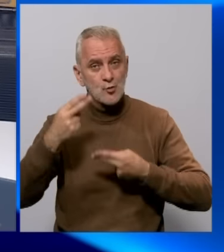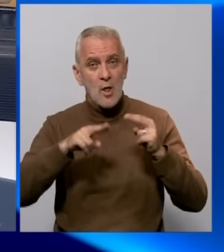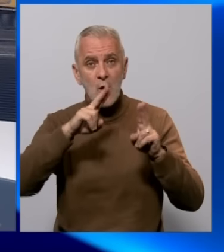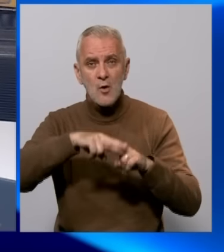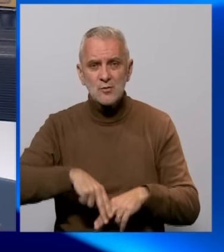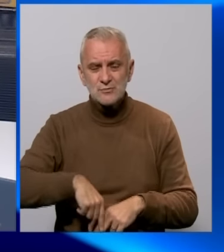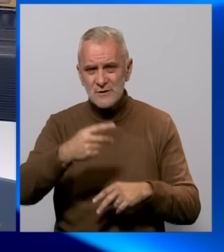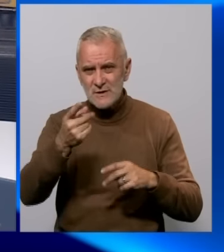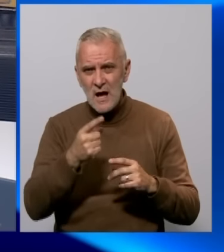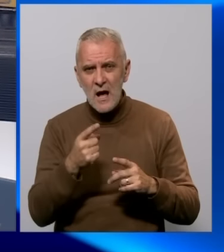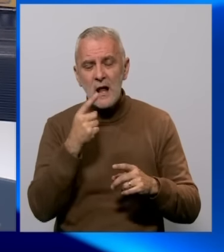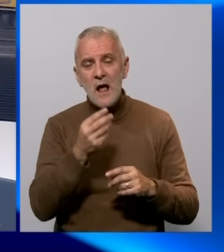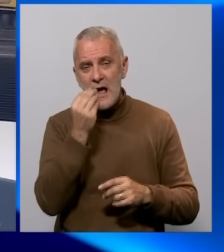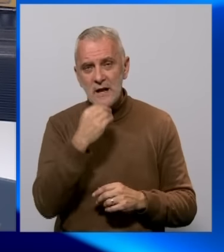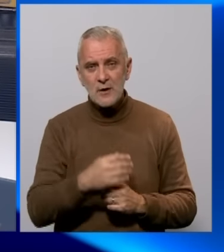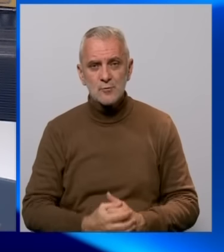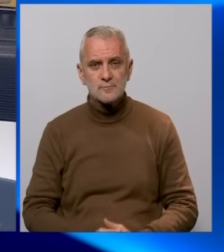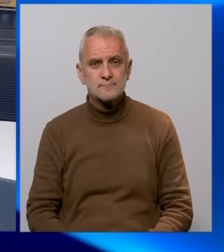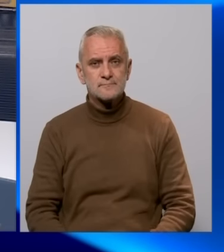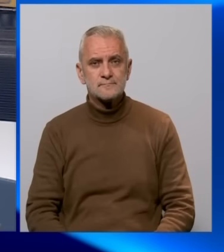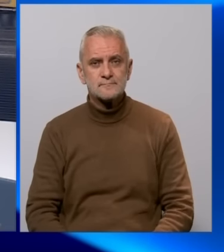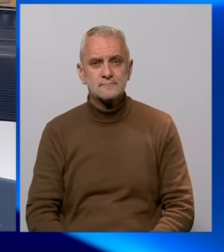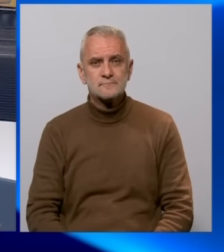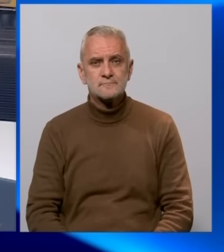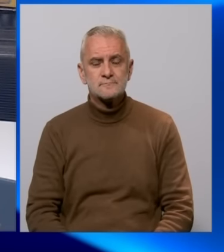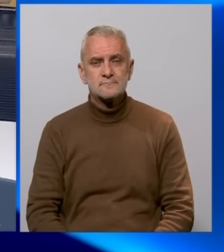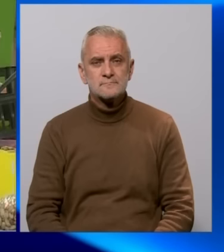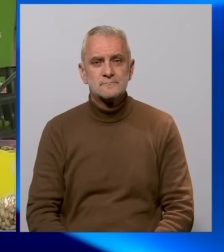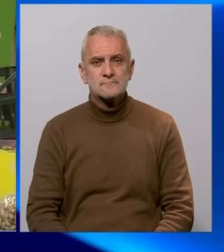kontrole ostataka pesticida na hrani.